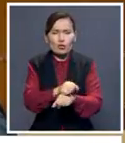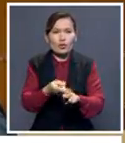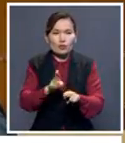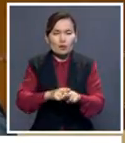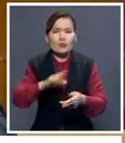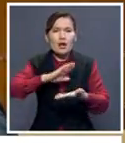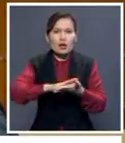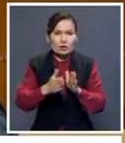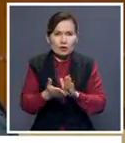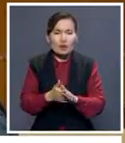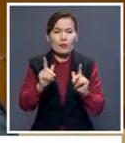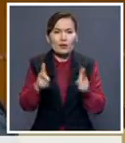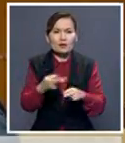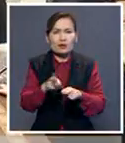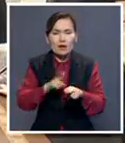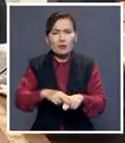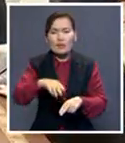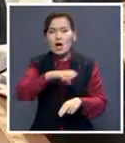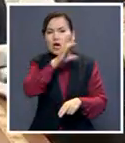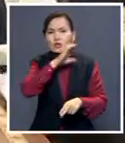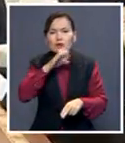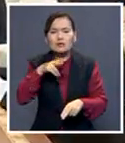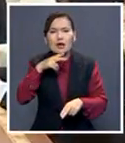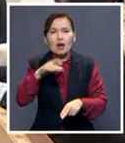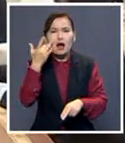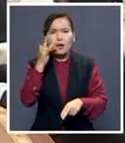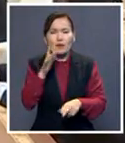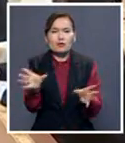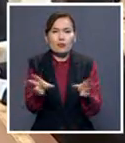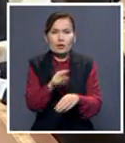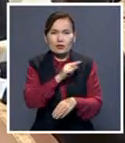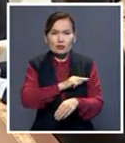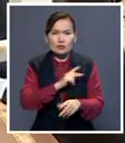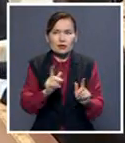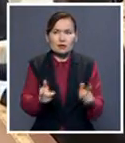жасауды талап еткеннен кейін екі жақ арасындағы келіссөздер тығырыққа тірелген еді.